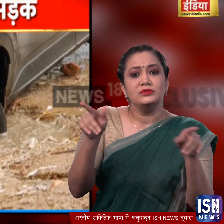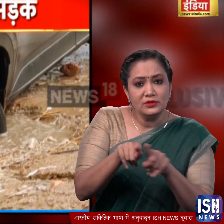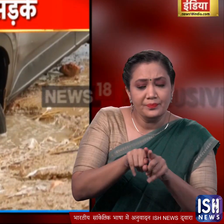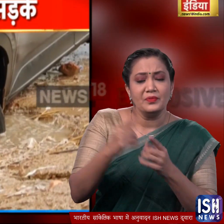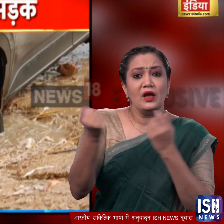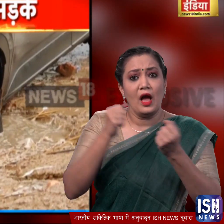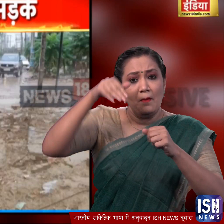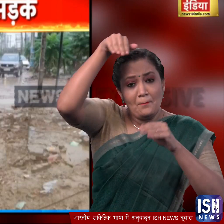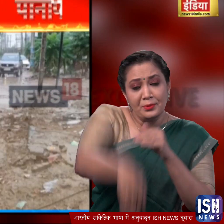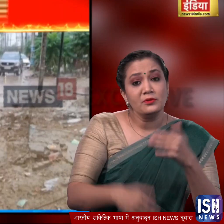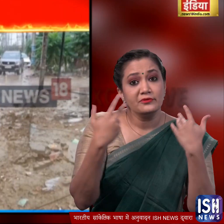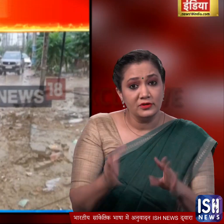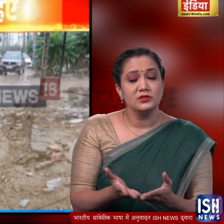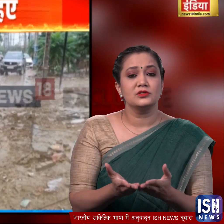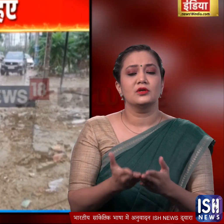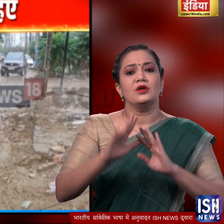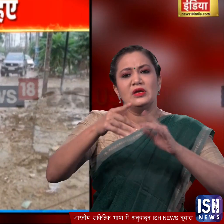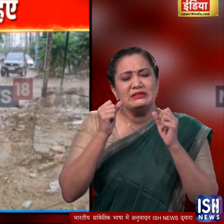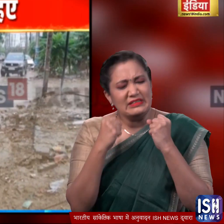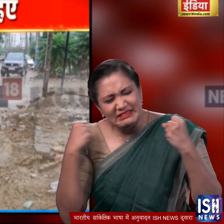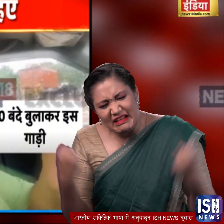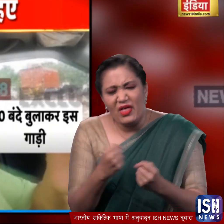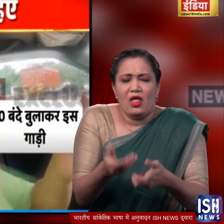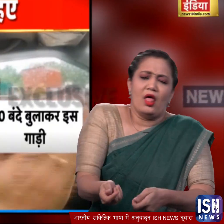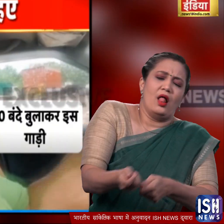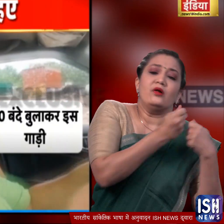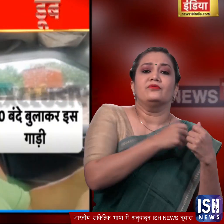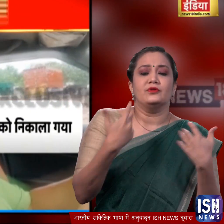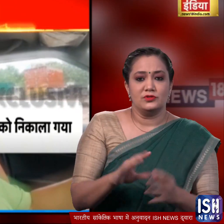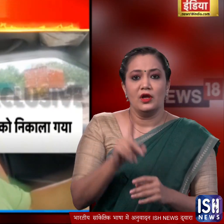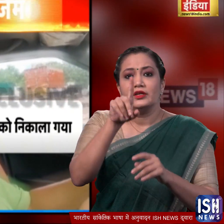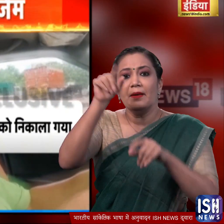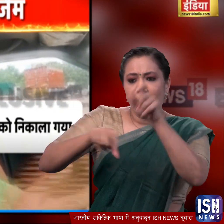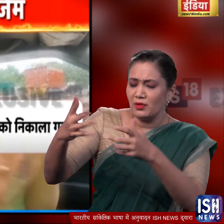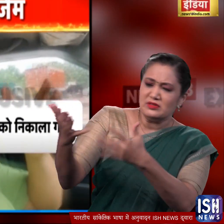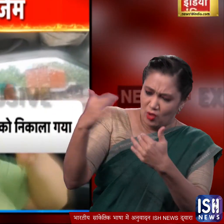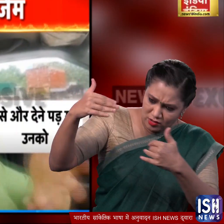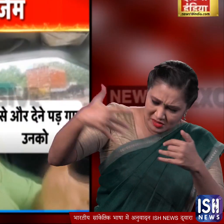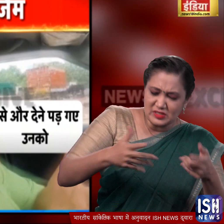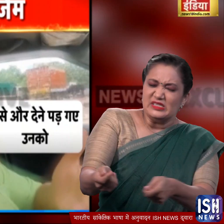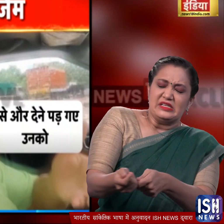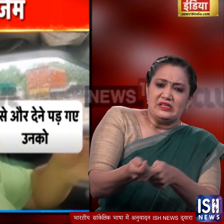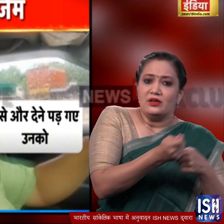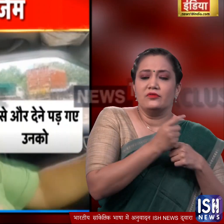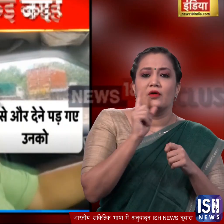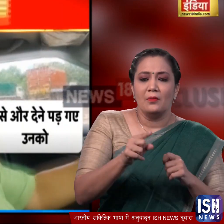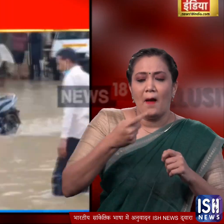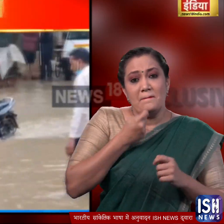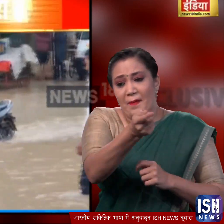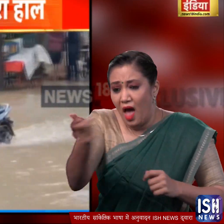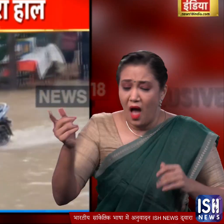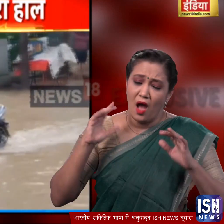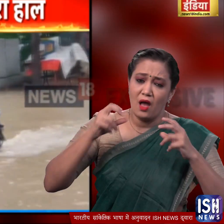तो कार गड्ढे में समा गई, जिसके बाद उसे बड़ी मेहनत से निकाला गया। 10 बंदे बुला के इस गाड़ी को निकलवाया गया, पर पैसे और देने पड़े